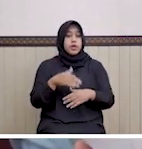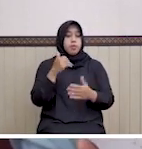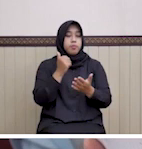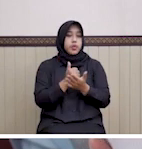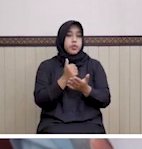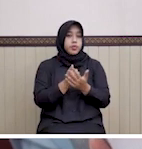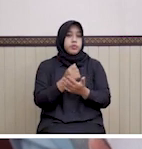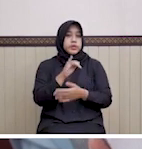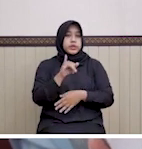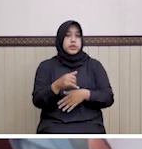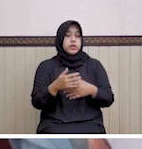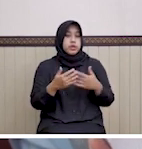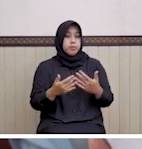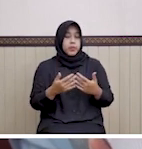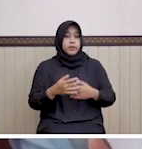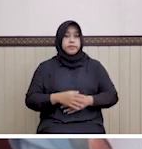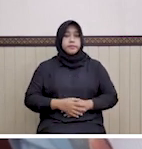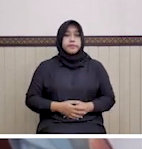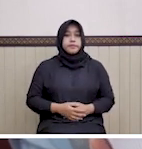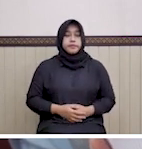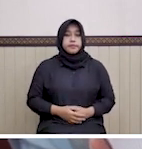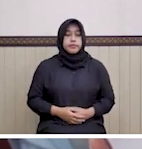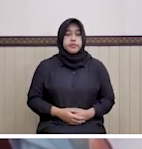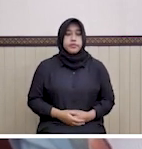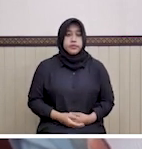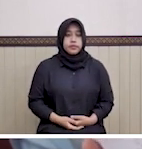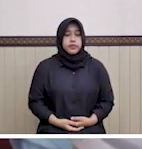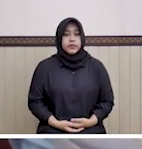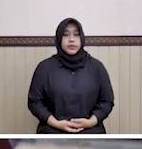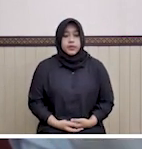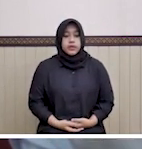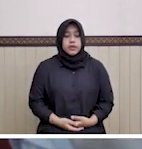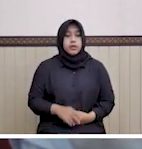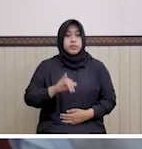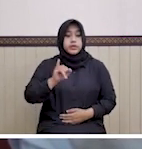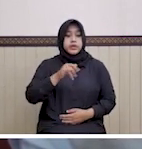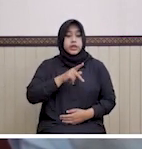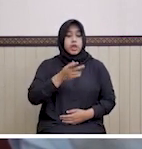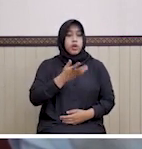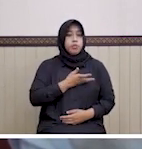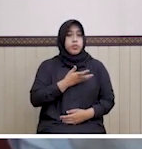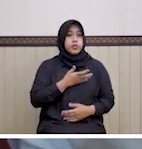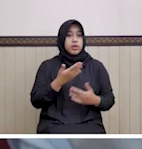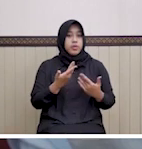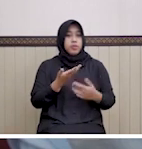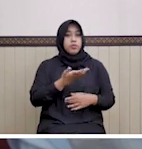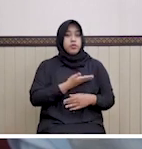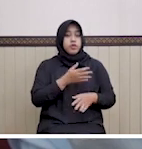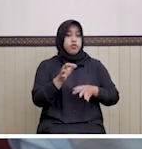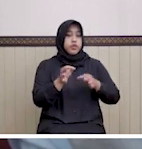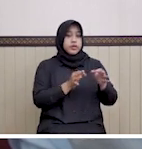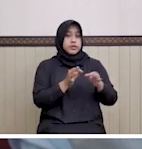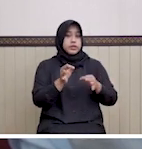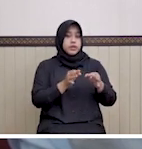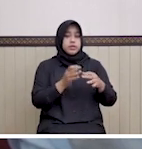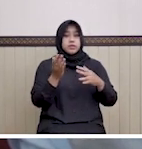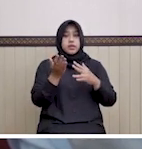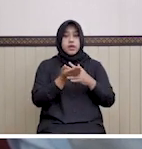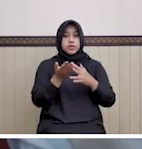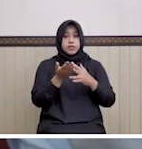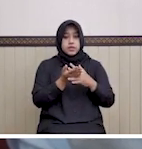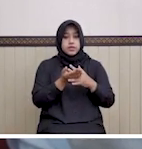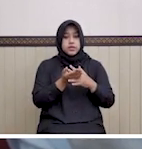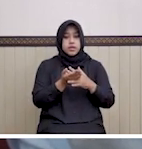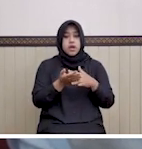menjadi apa namanya yang menjadi kita punya fasilitas akses